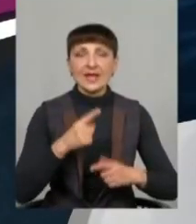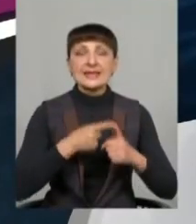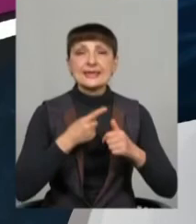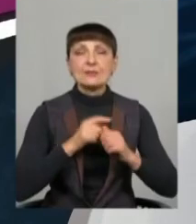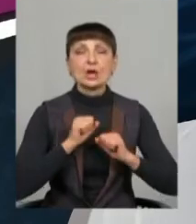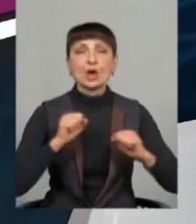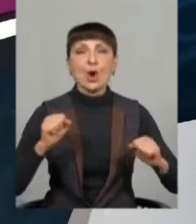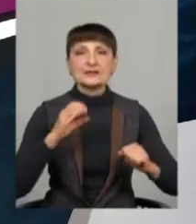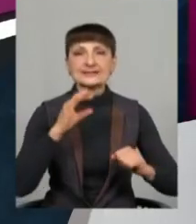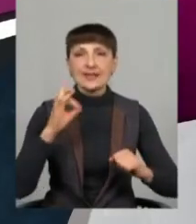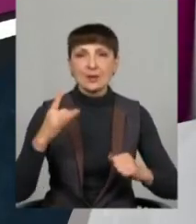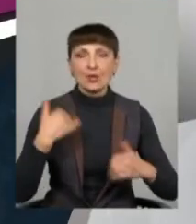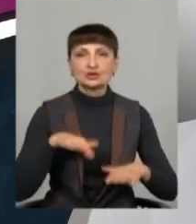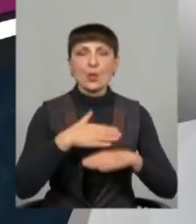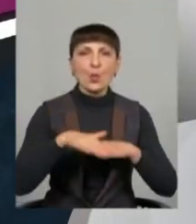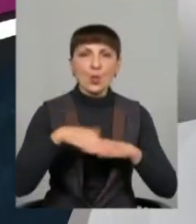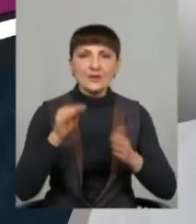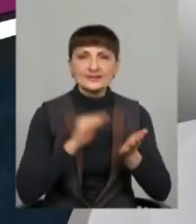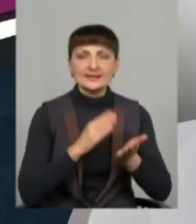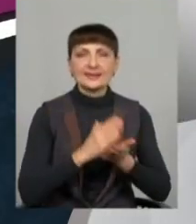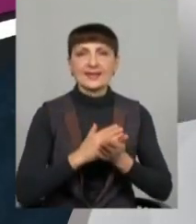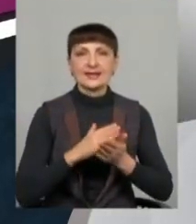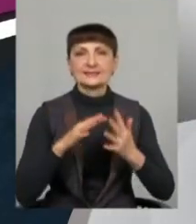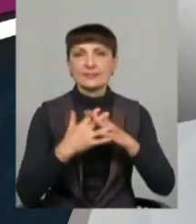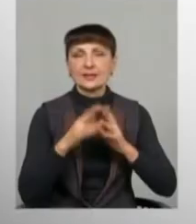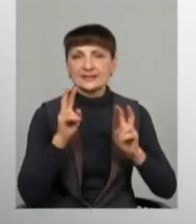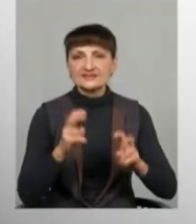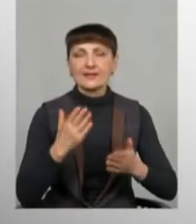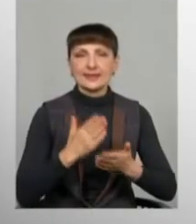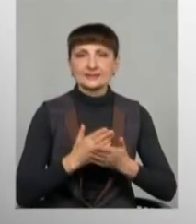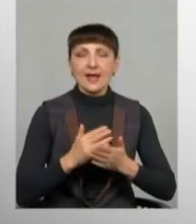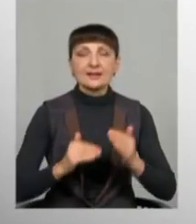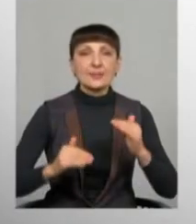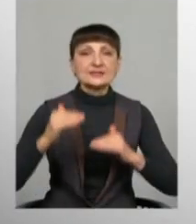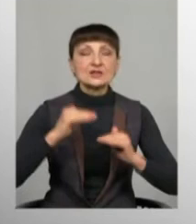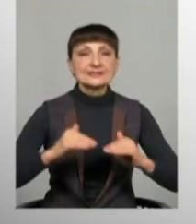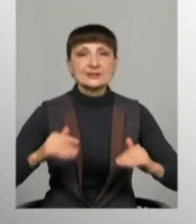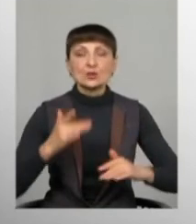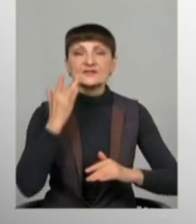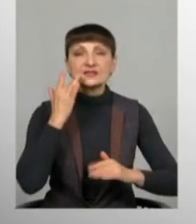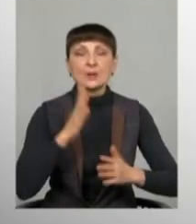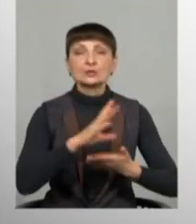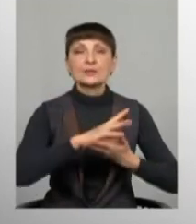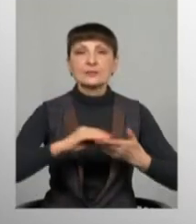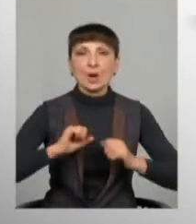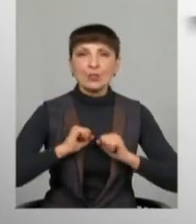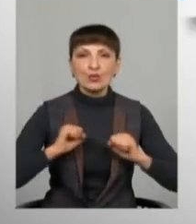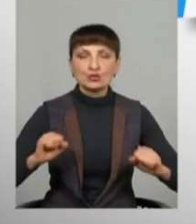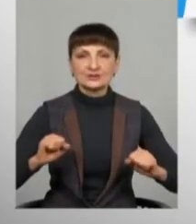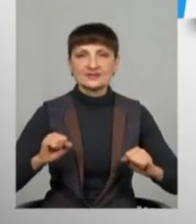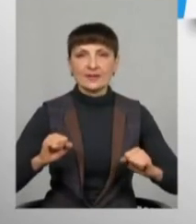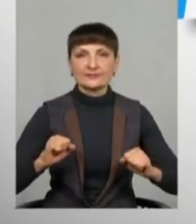Союза увековечено в названиях улиц, школ, населенных пунктов. Для подрастающего поколения он всегда будет примером мужества и